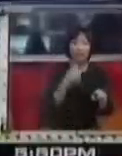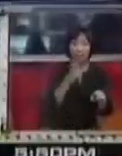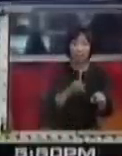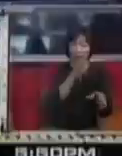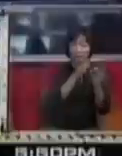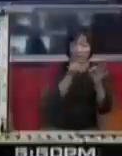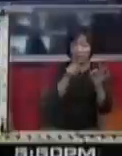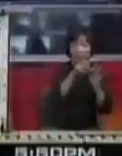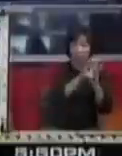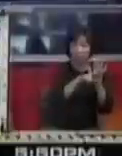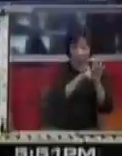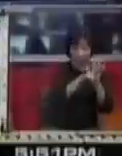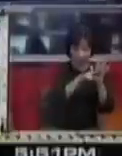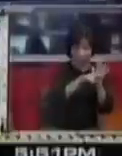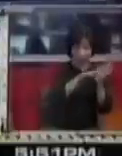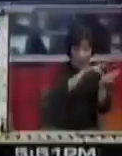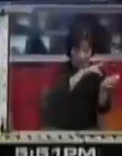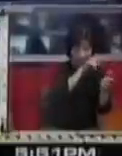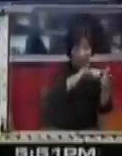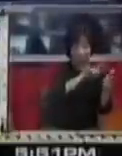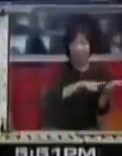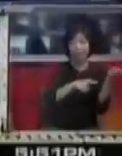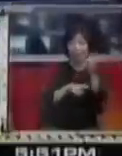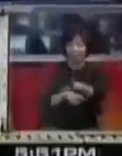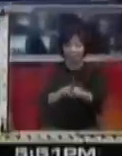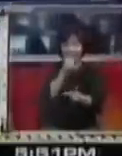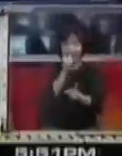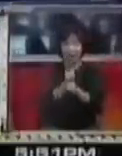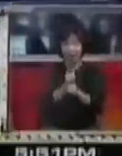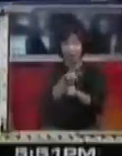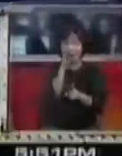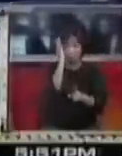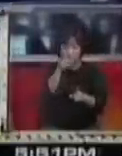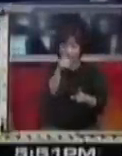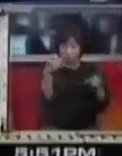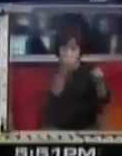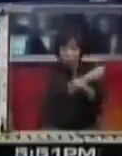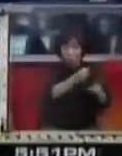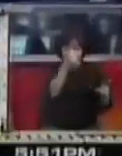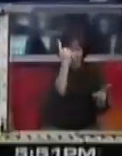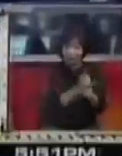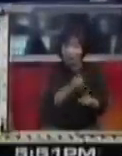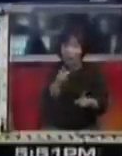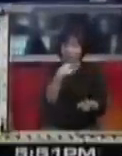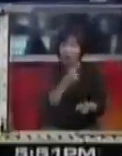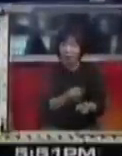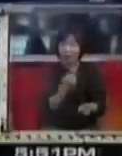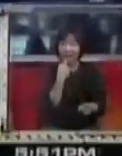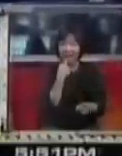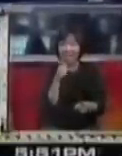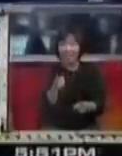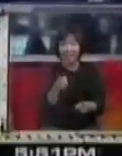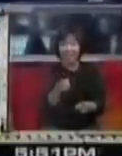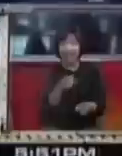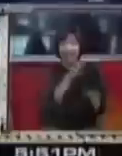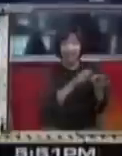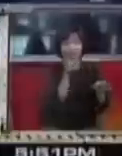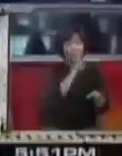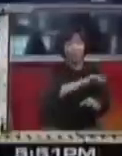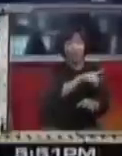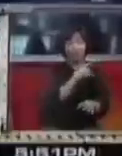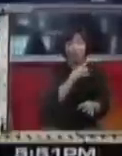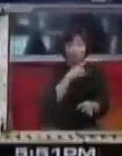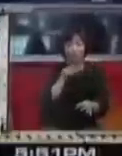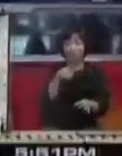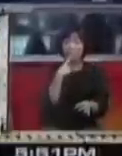kapag nakita nyo ulit, sabihin lang namin sa inyo at bubugbugin nyo. Tama o, nasabi nyo po yun. Di ba? Kasi pambabastos.